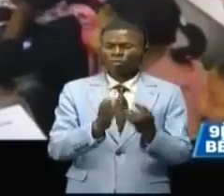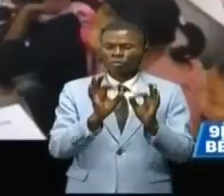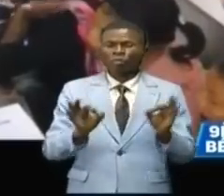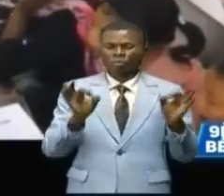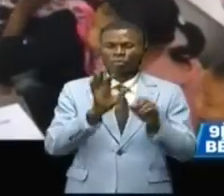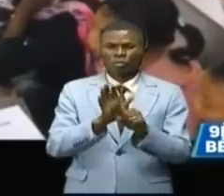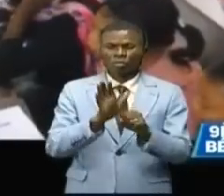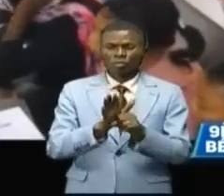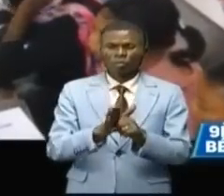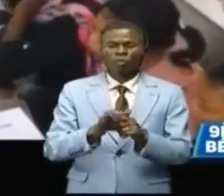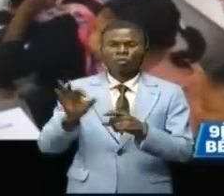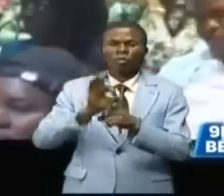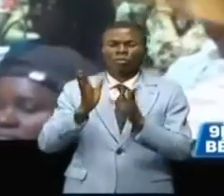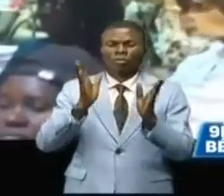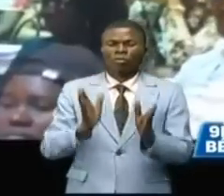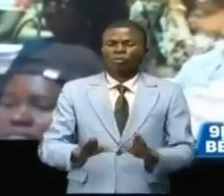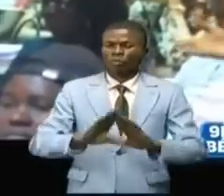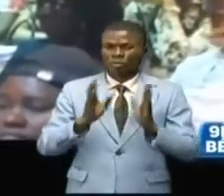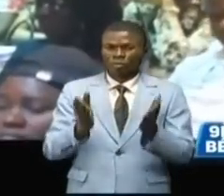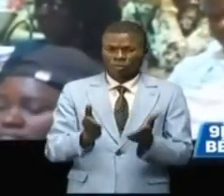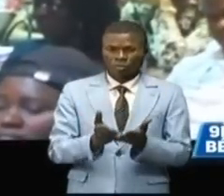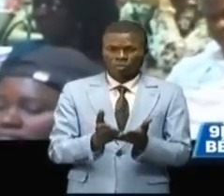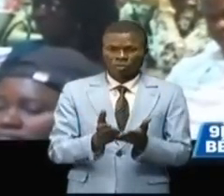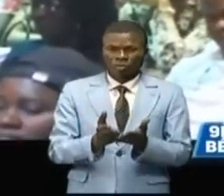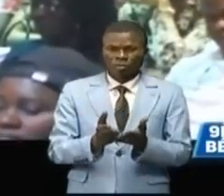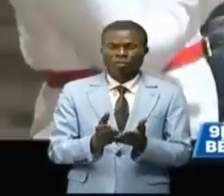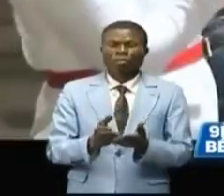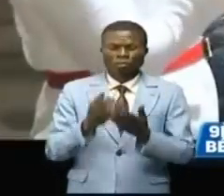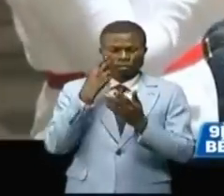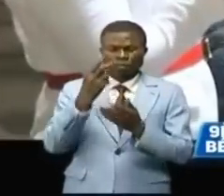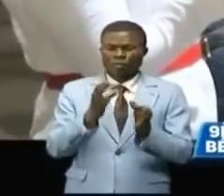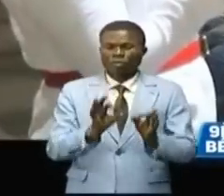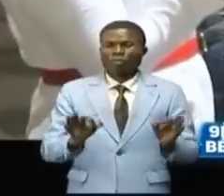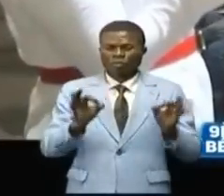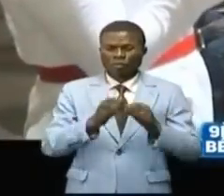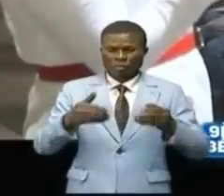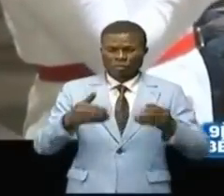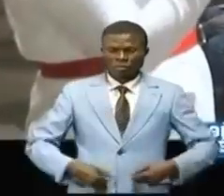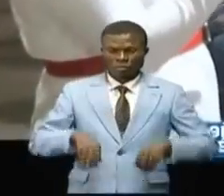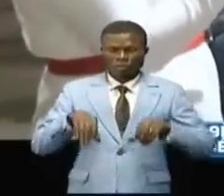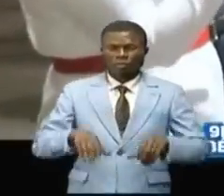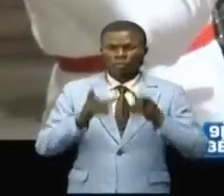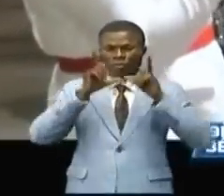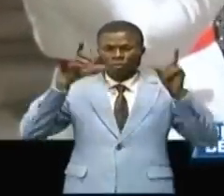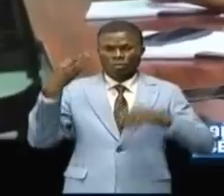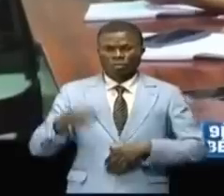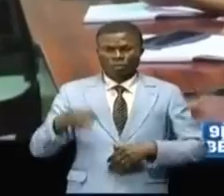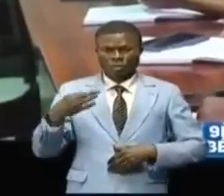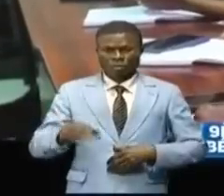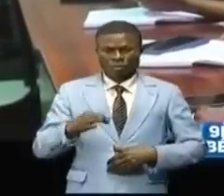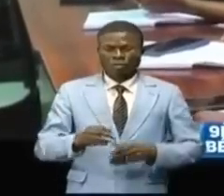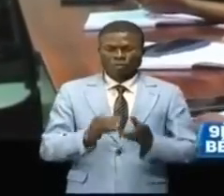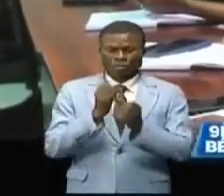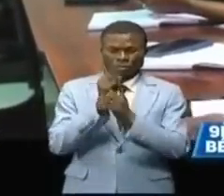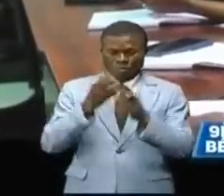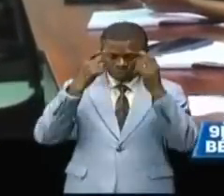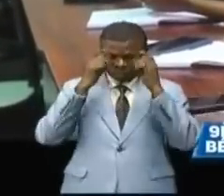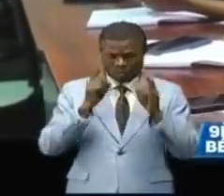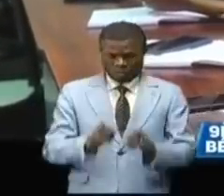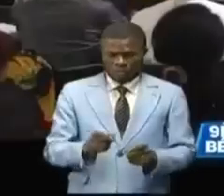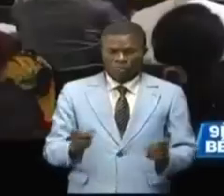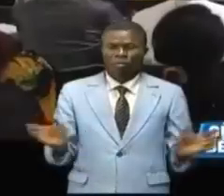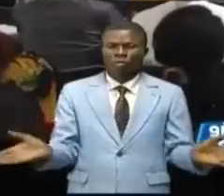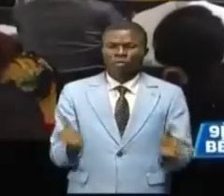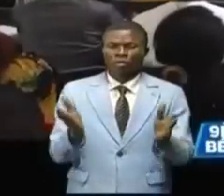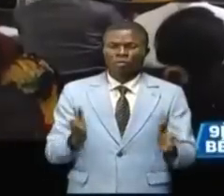Les bénéficiaires de la formation mesurent l'ampleur de cette fête de la jeunesse francophone et restent déterminés à affronter cet